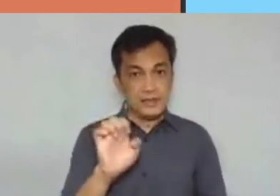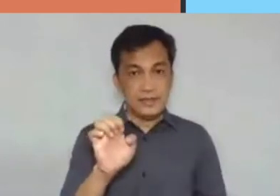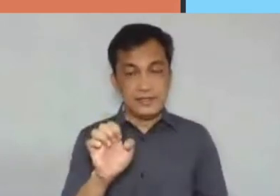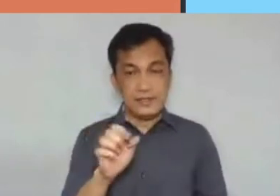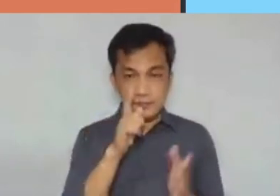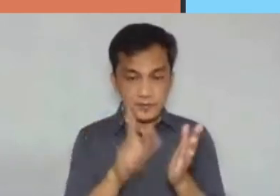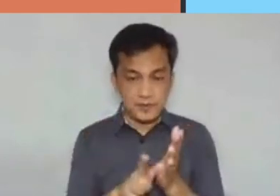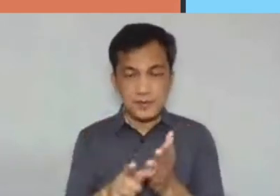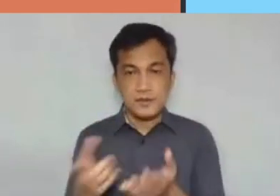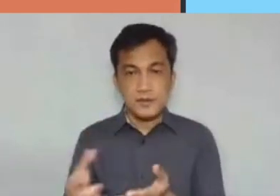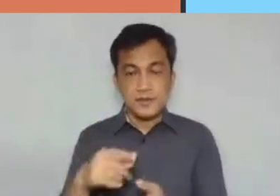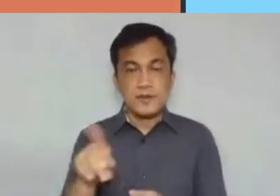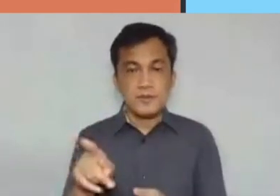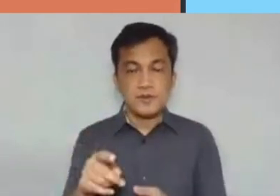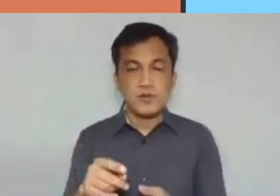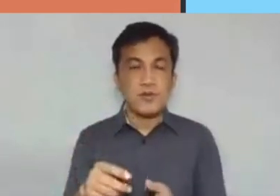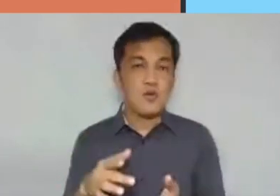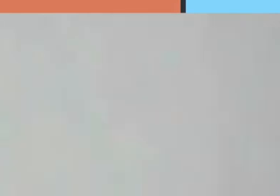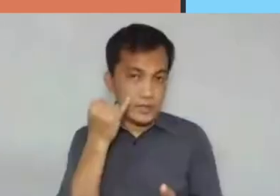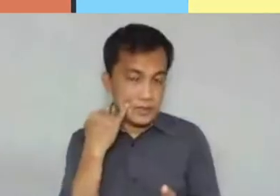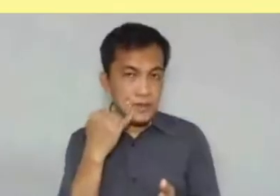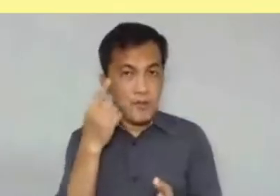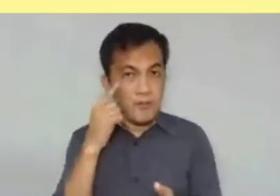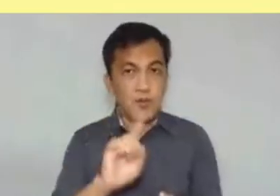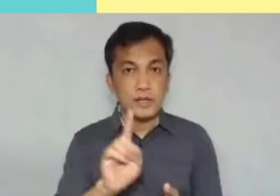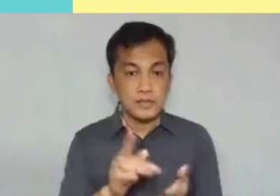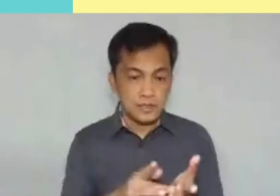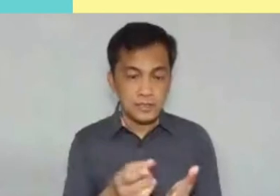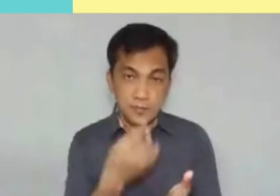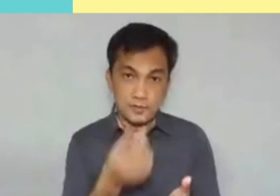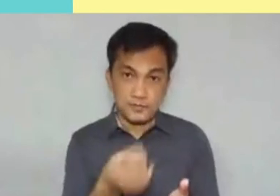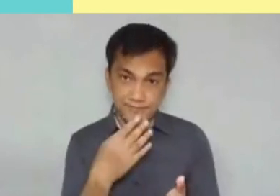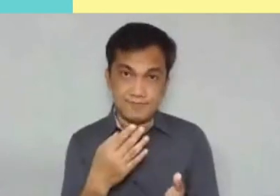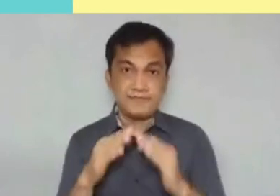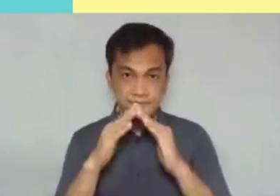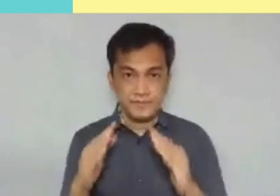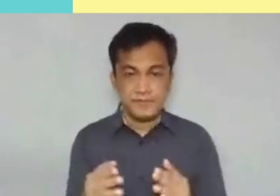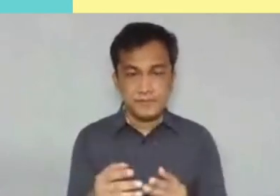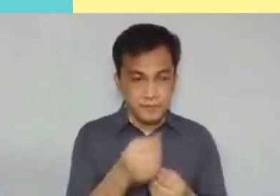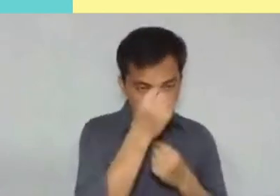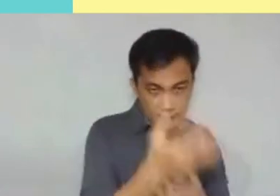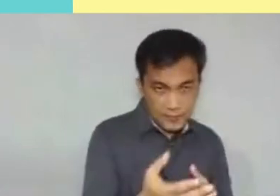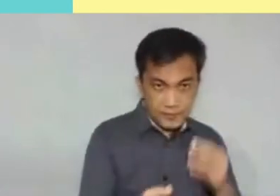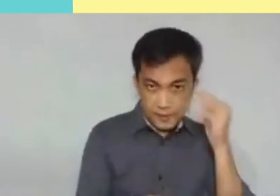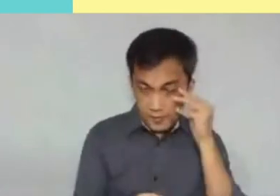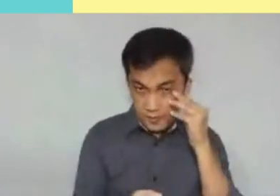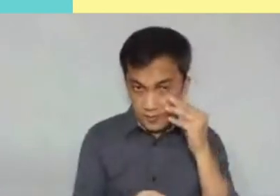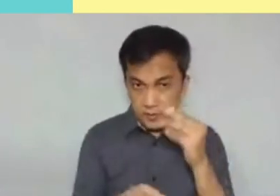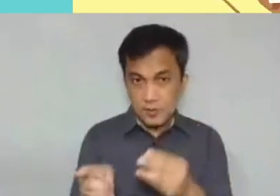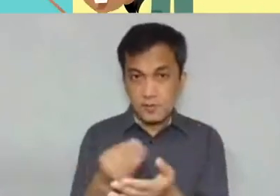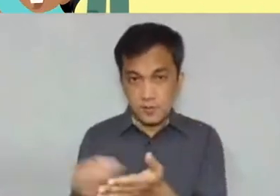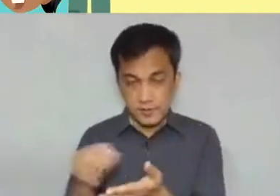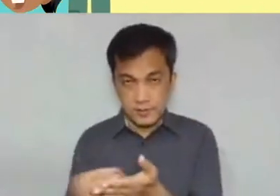para sa kanyang mga gamot na iinumin sa bahay. Sinabihan si Mario na daanan ng mga niresetang gamot mula sa